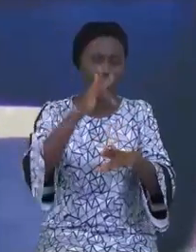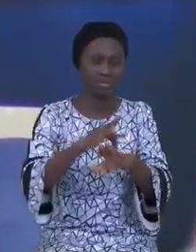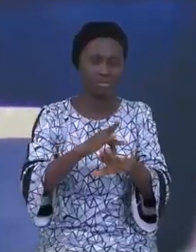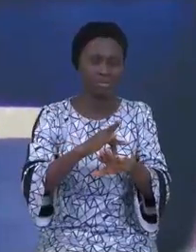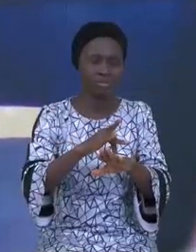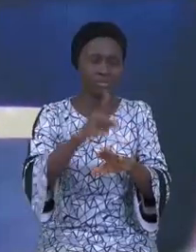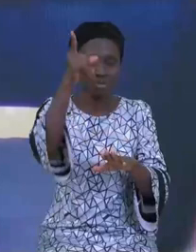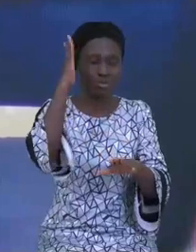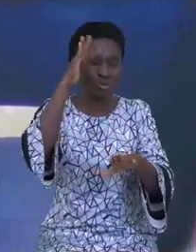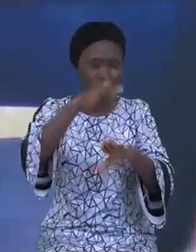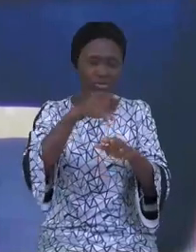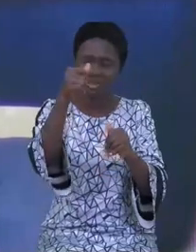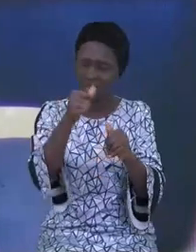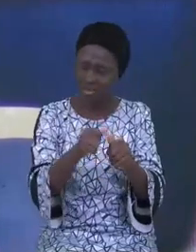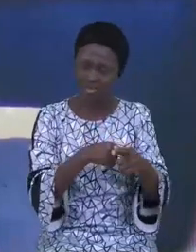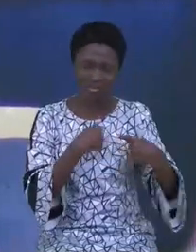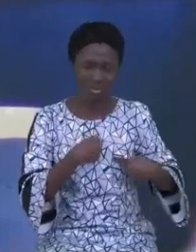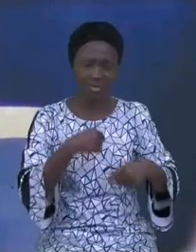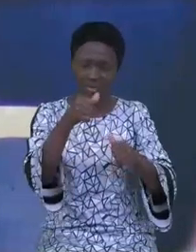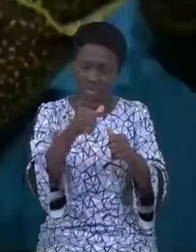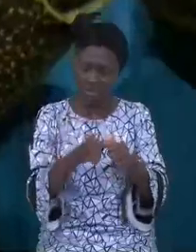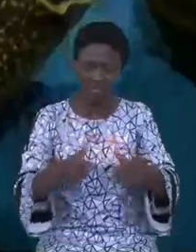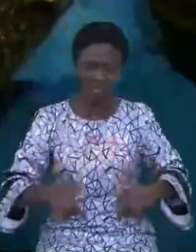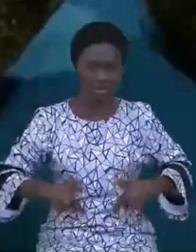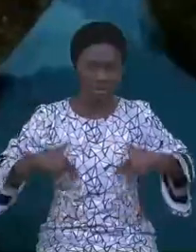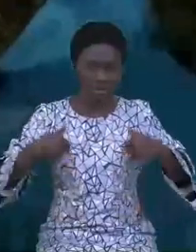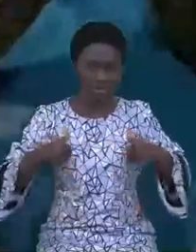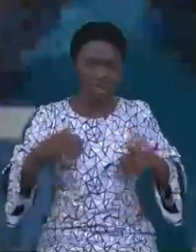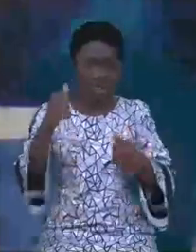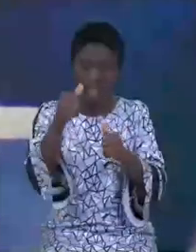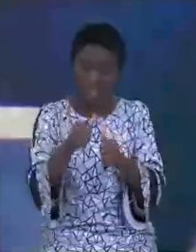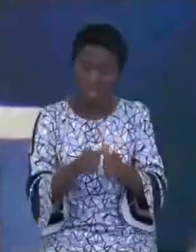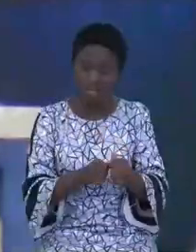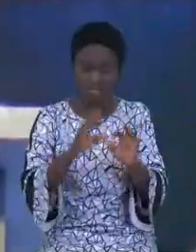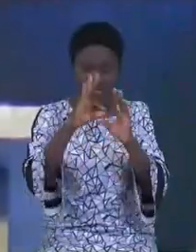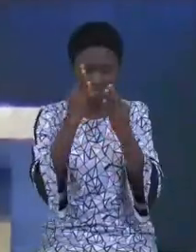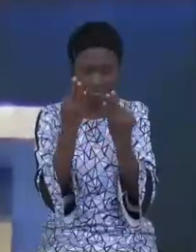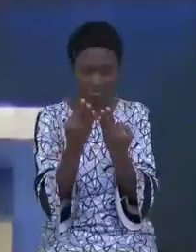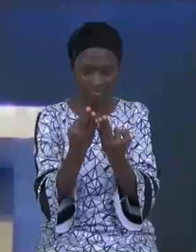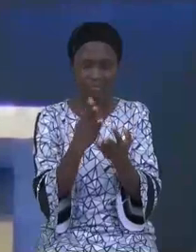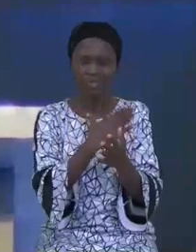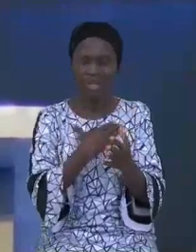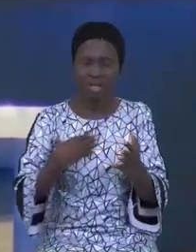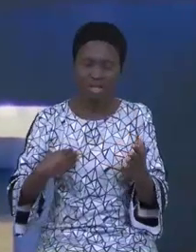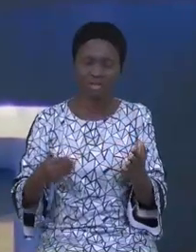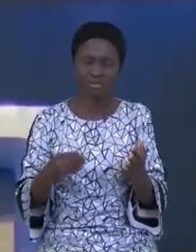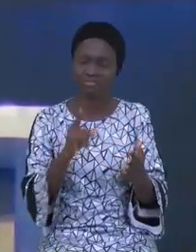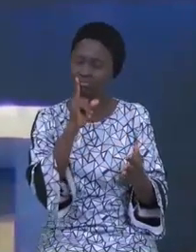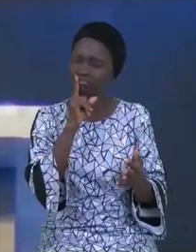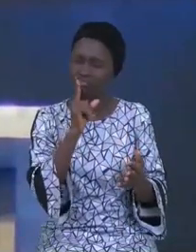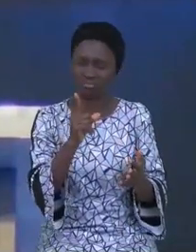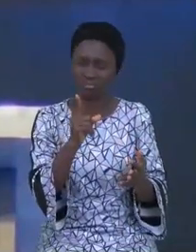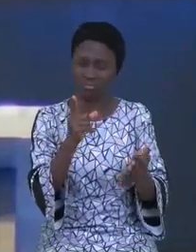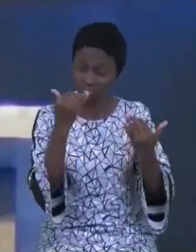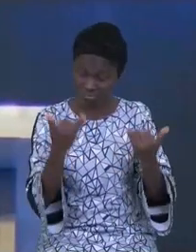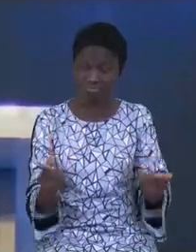cœur, chaque vie, chaque famille. Et vraiment, aujourd'hui,